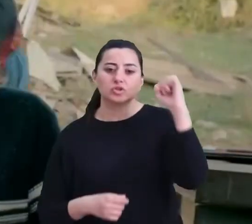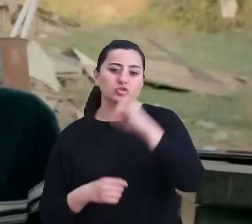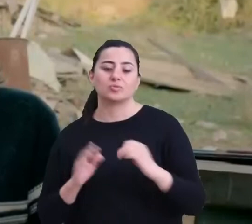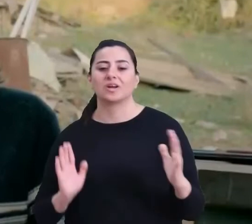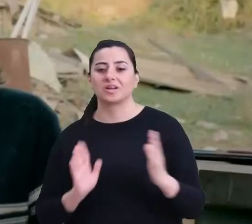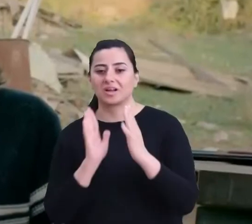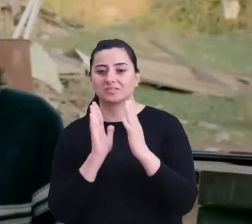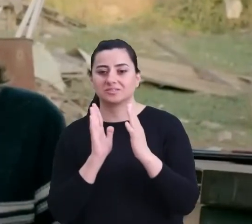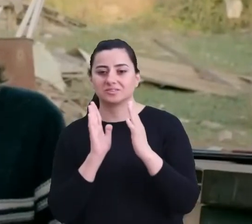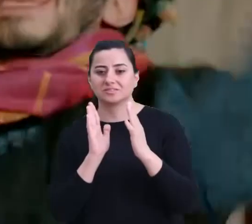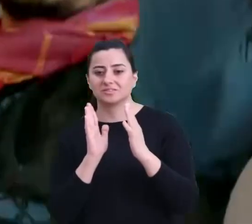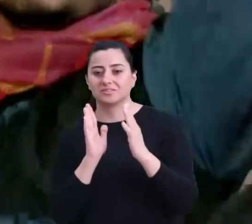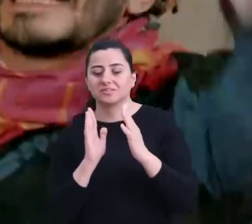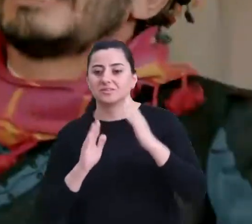karşı.